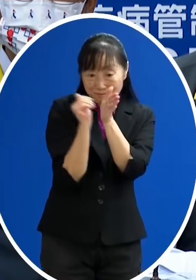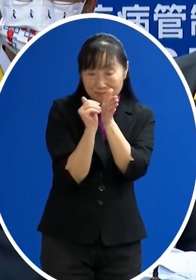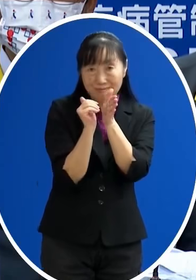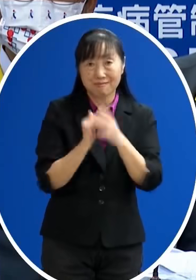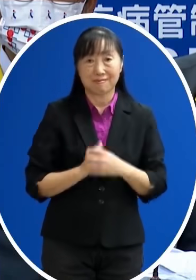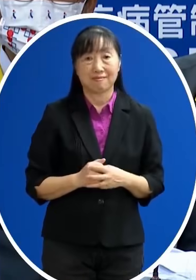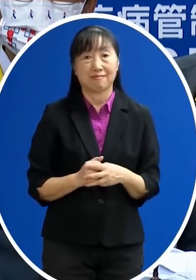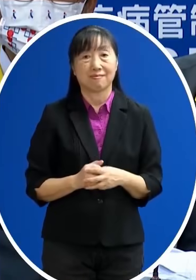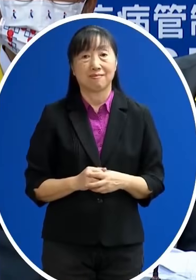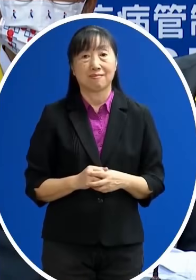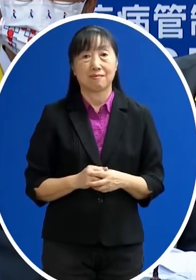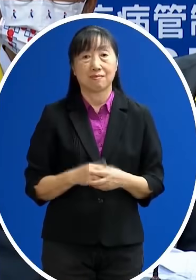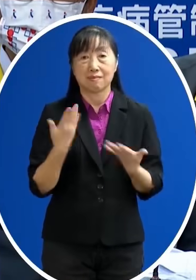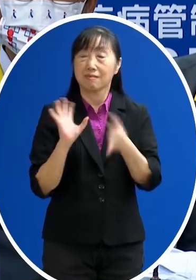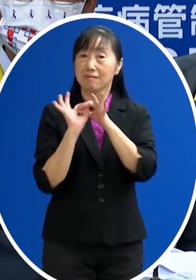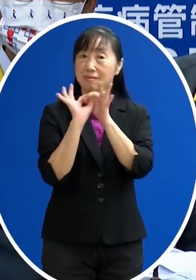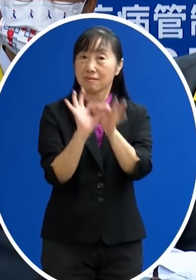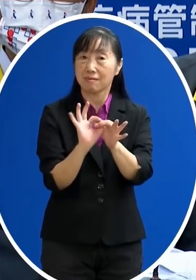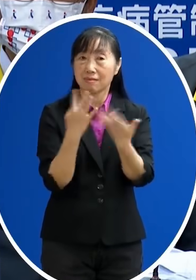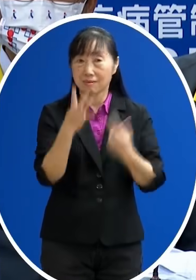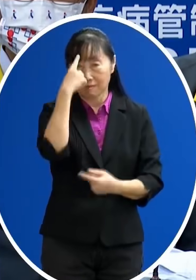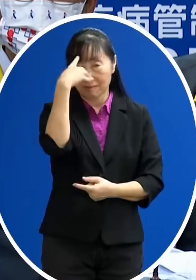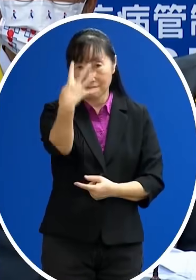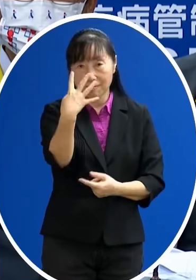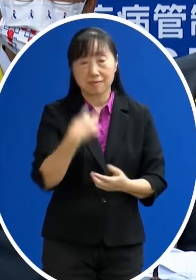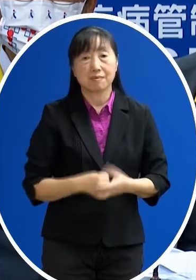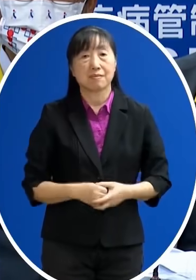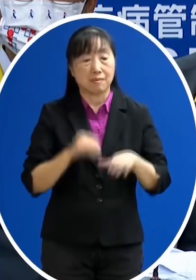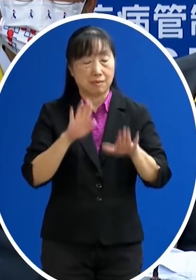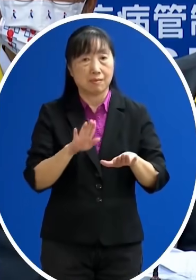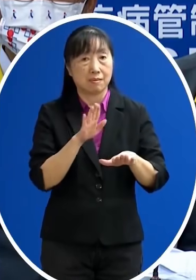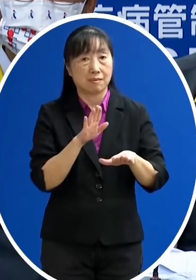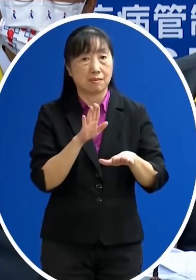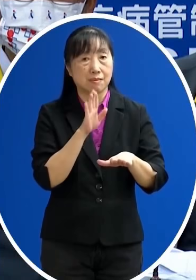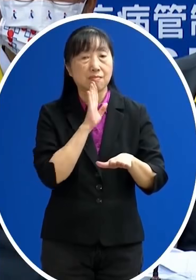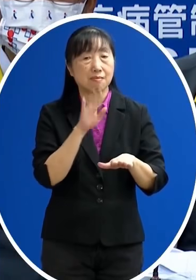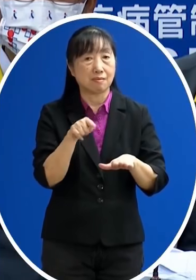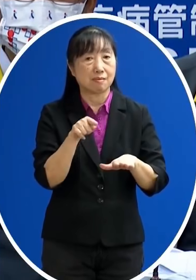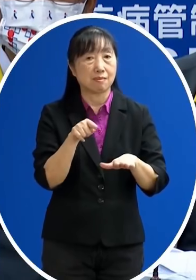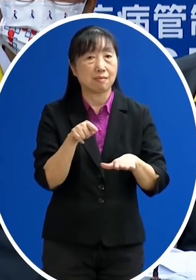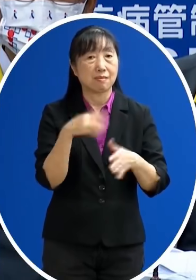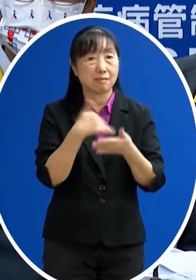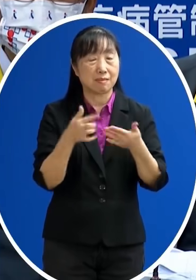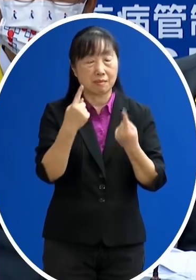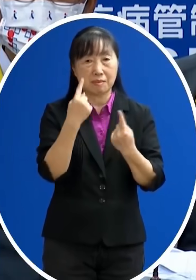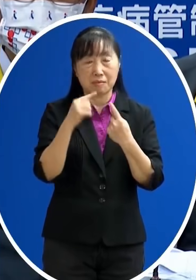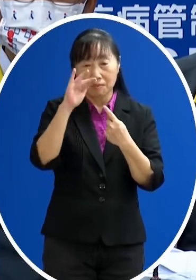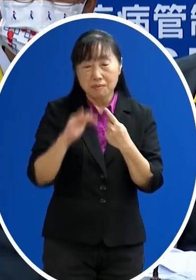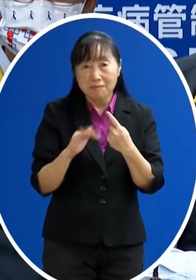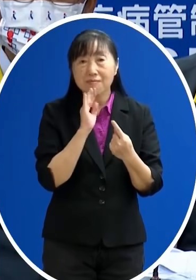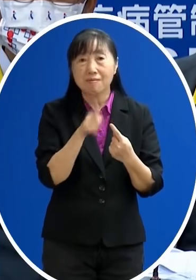接近哈，大概也连续了大概应该4天哈，那包括今天也应该会少于哈不明感染源，但有一